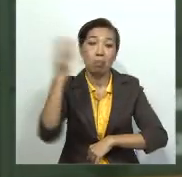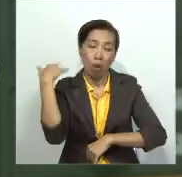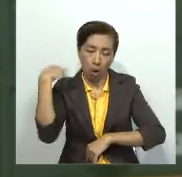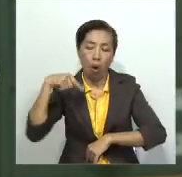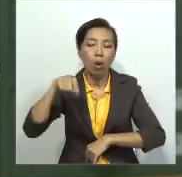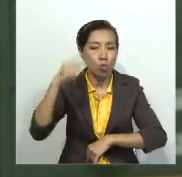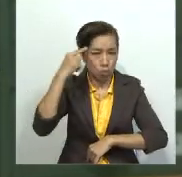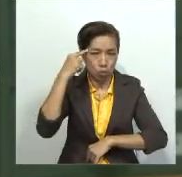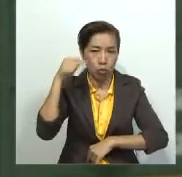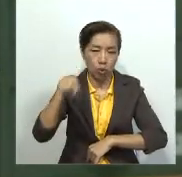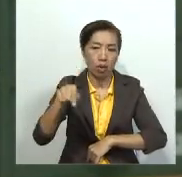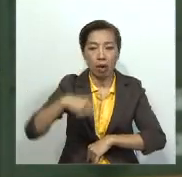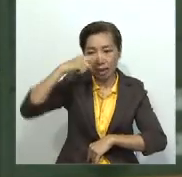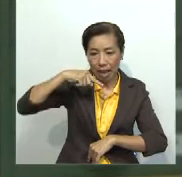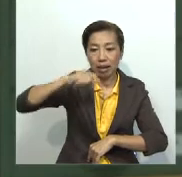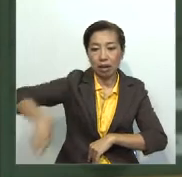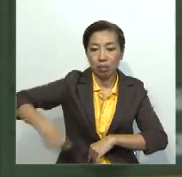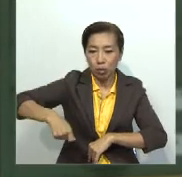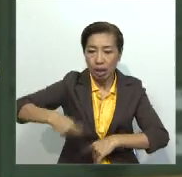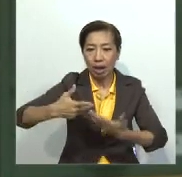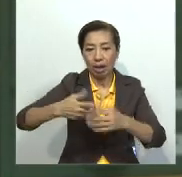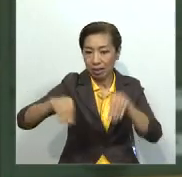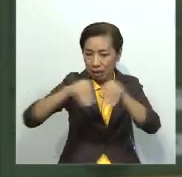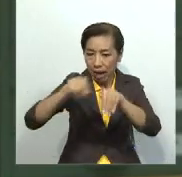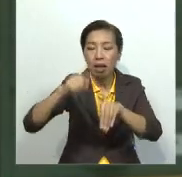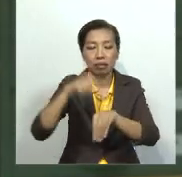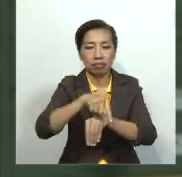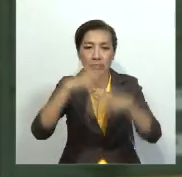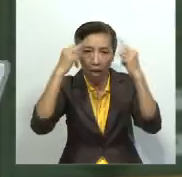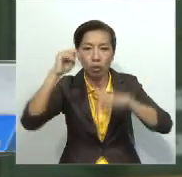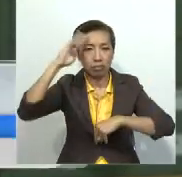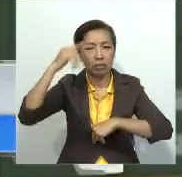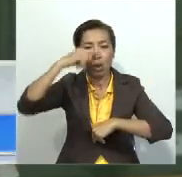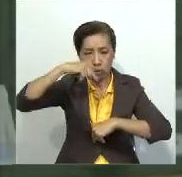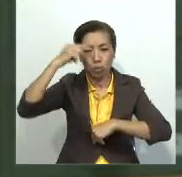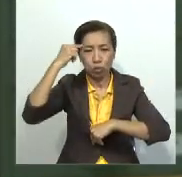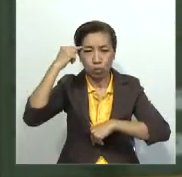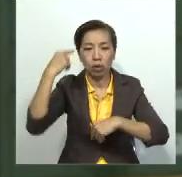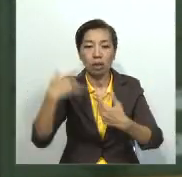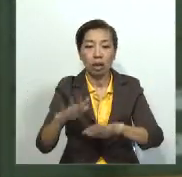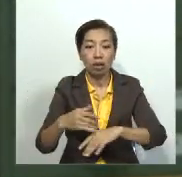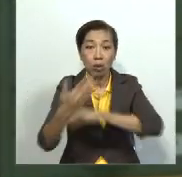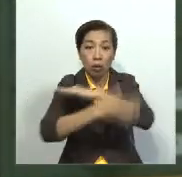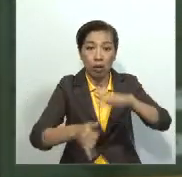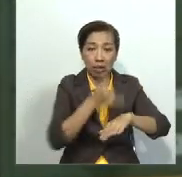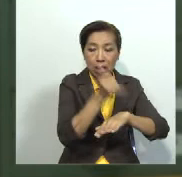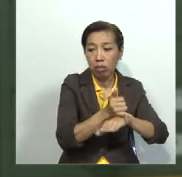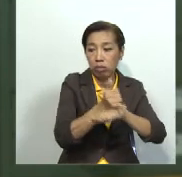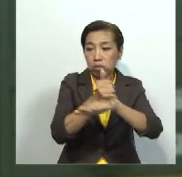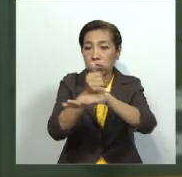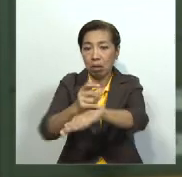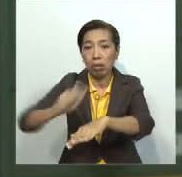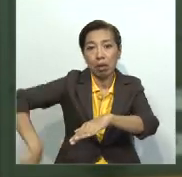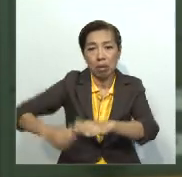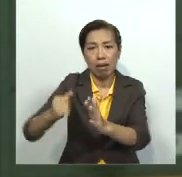แล้วท่านเลยรู้เห็นความสำคัญของชายแดนเพราะเราไปเรานั่งรถไฟไปเนี่ยสะดวกสบายมาก